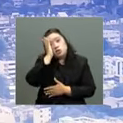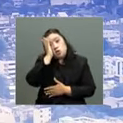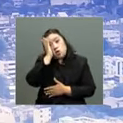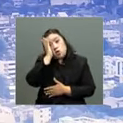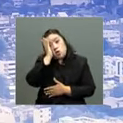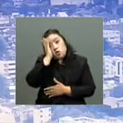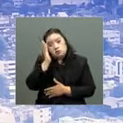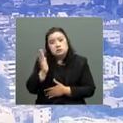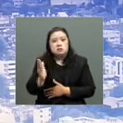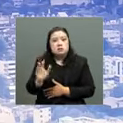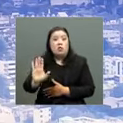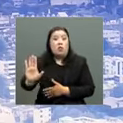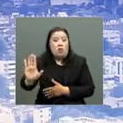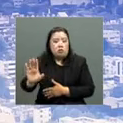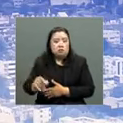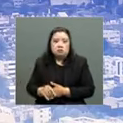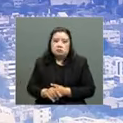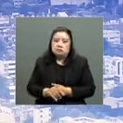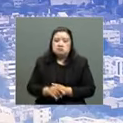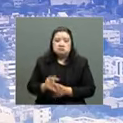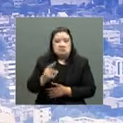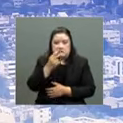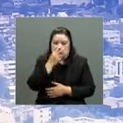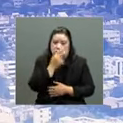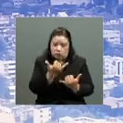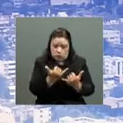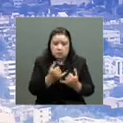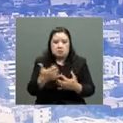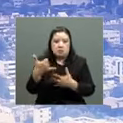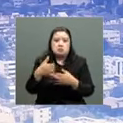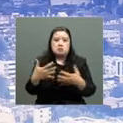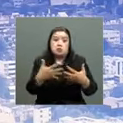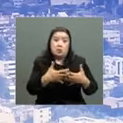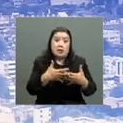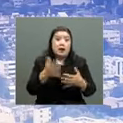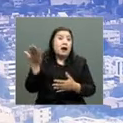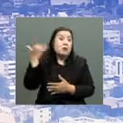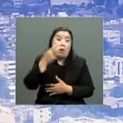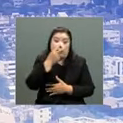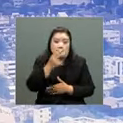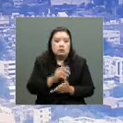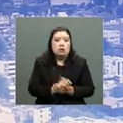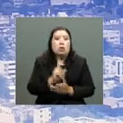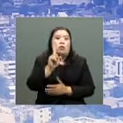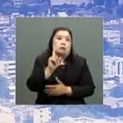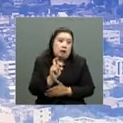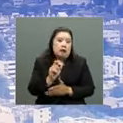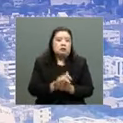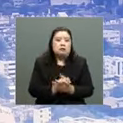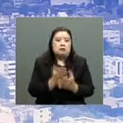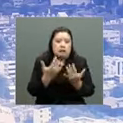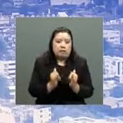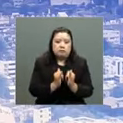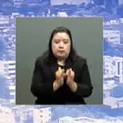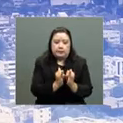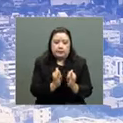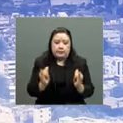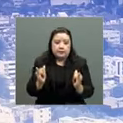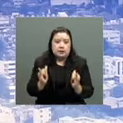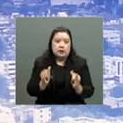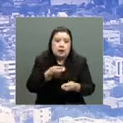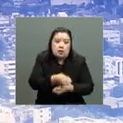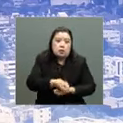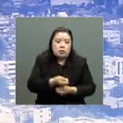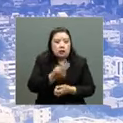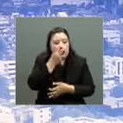ที่เก็บศพตอนนี้ในประเทศที่ถือว่าเป็นยักษ์ใหญ่ที่สุดเมื่อวานนี้มีคนเอาภาพลงมาลงในโซเชียลซึ่งมันเป็นที่